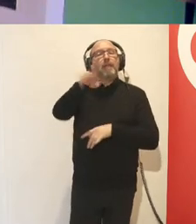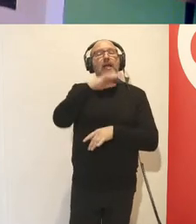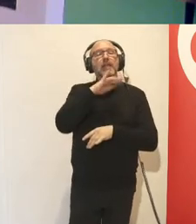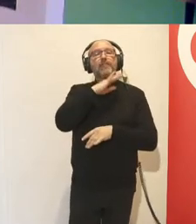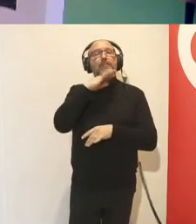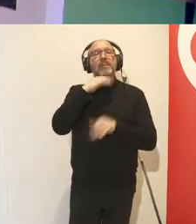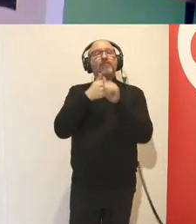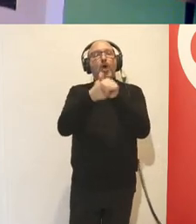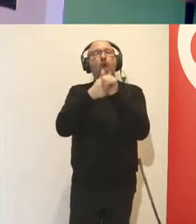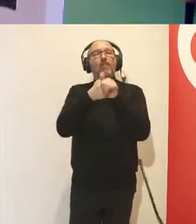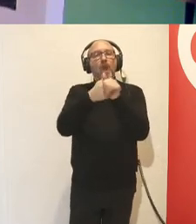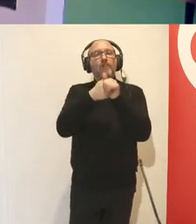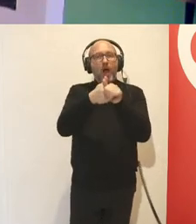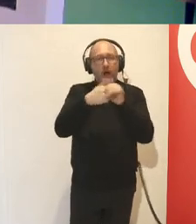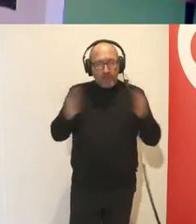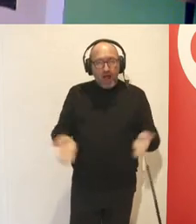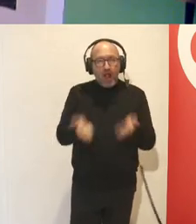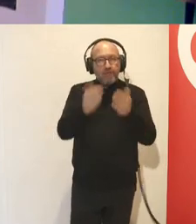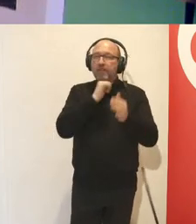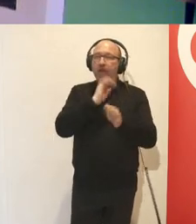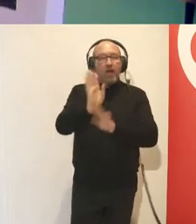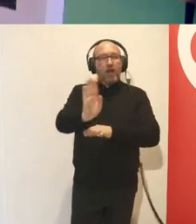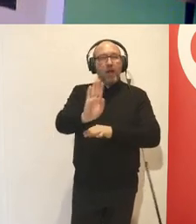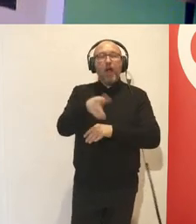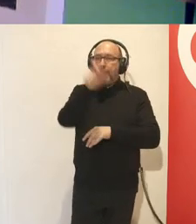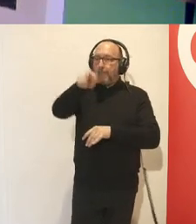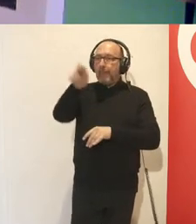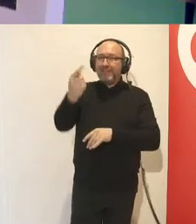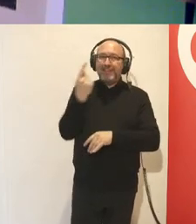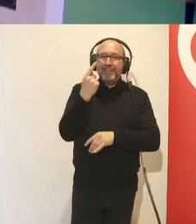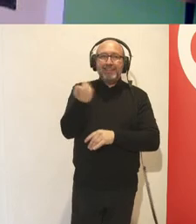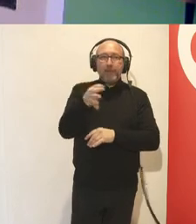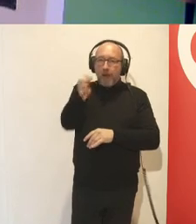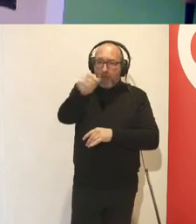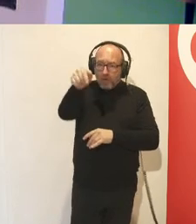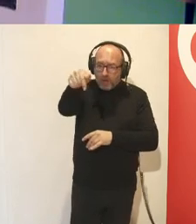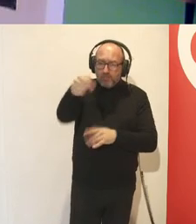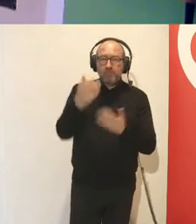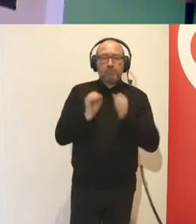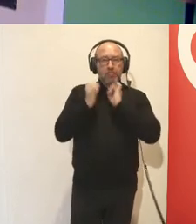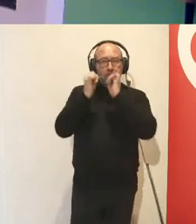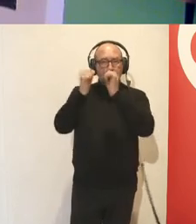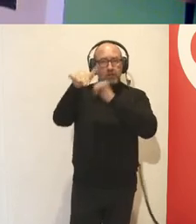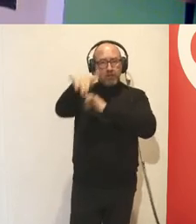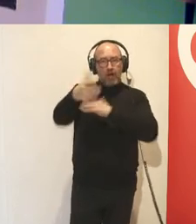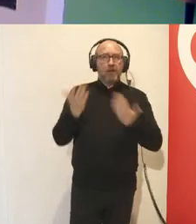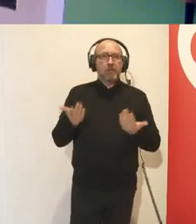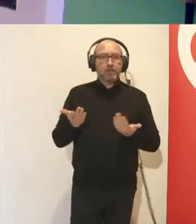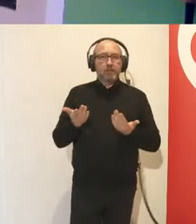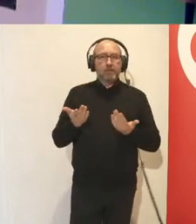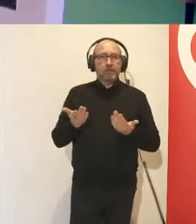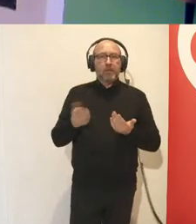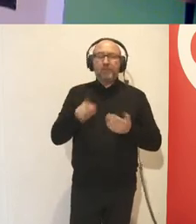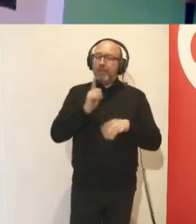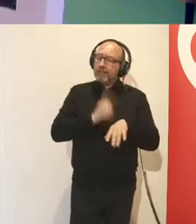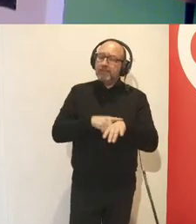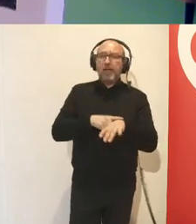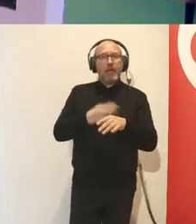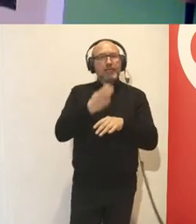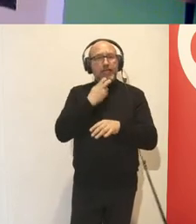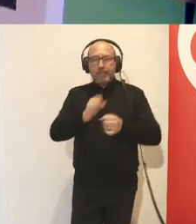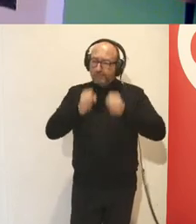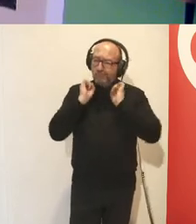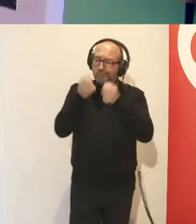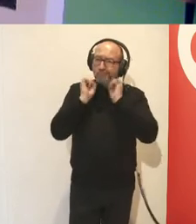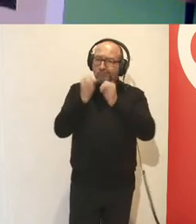natürlich auch sondern auch von menschen die sich lokal engagieren die wirklich viel viel zeit und energie